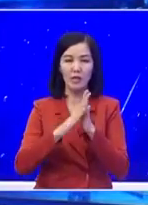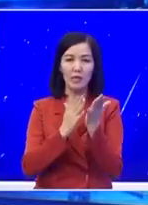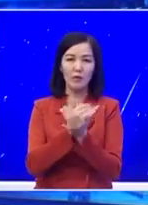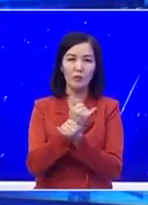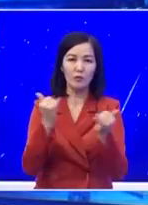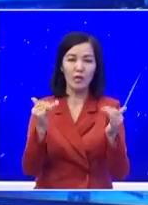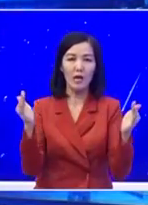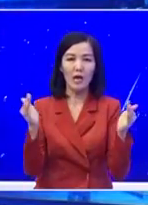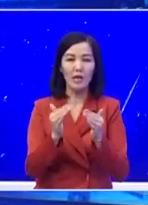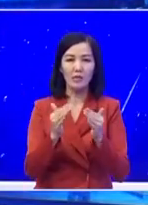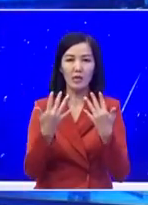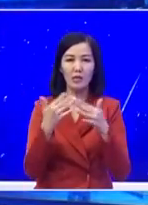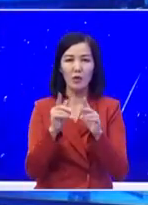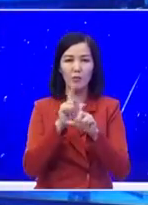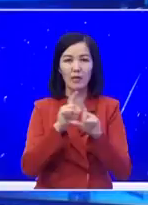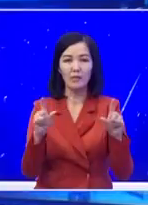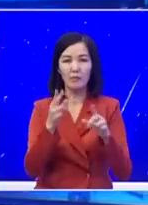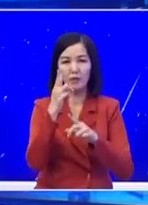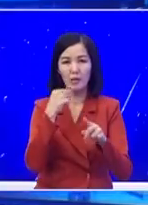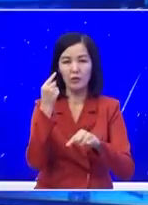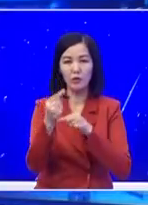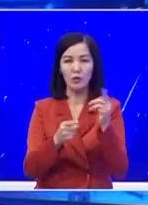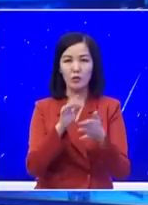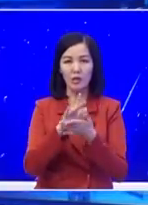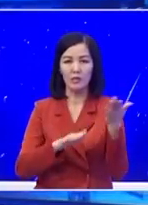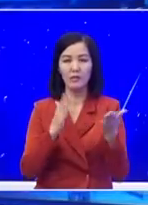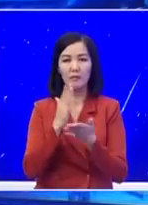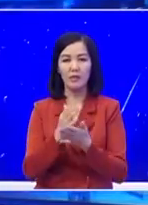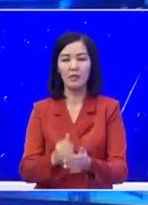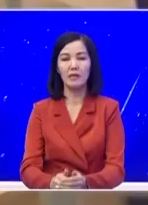жинақты ауылдық мектептерде оқуды дәстүрлі түрде жалғастыра береді.